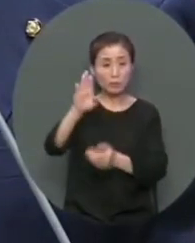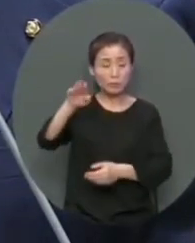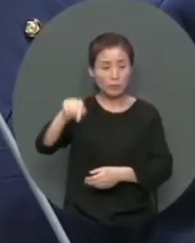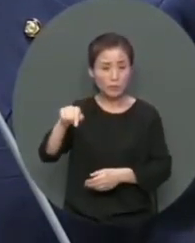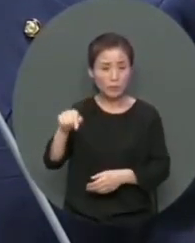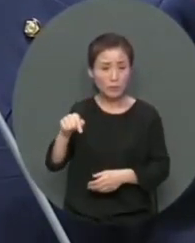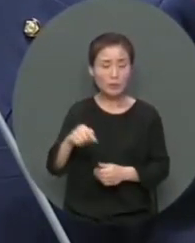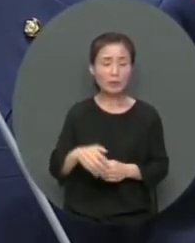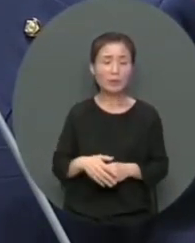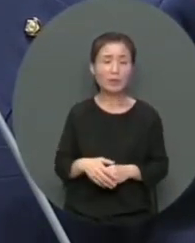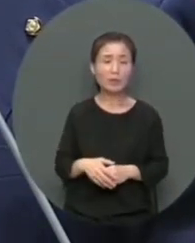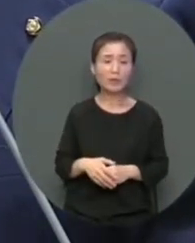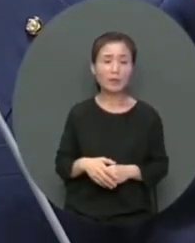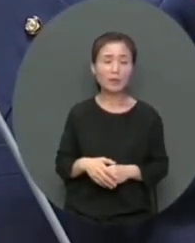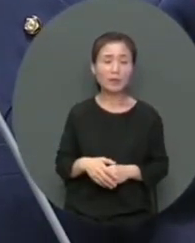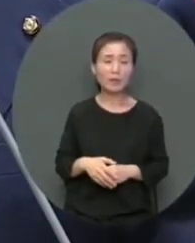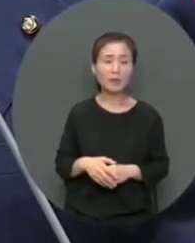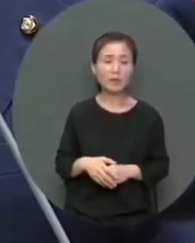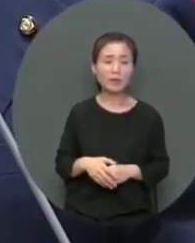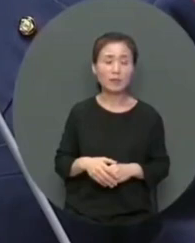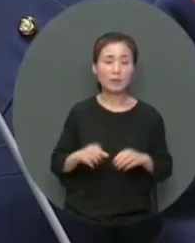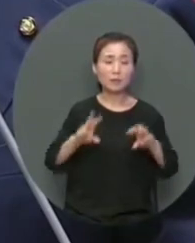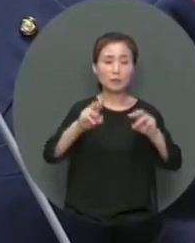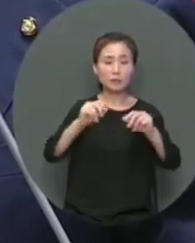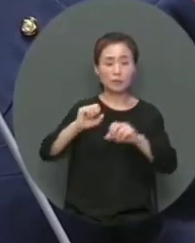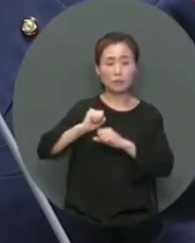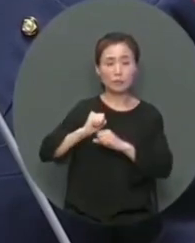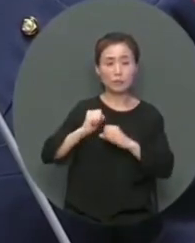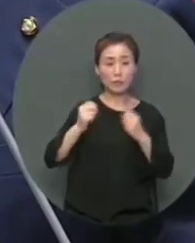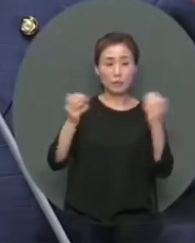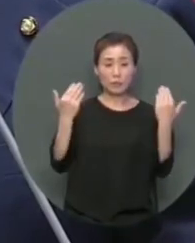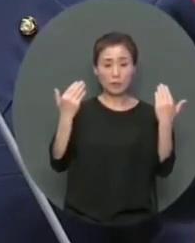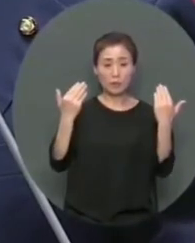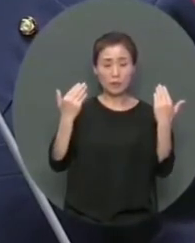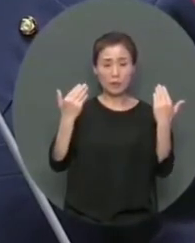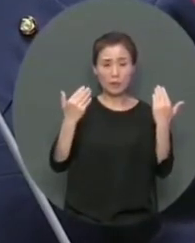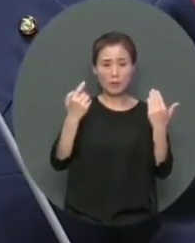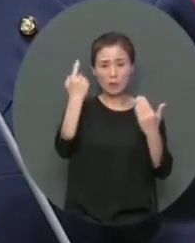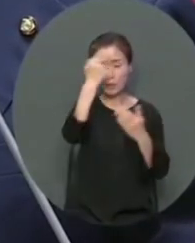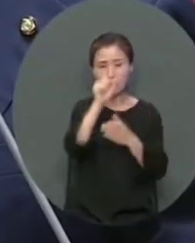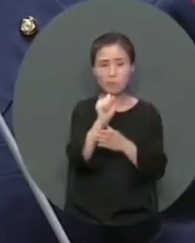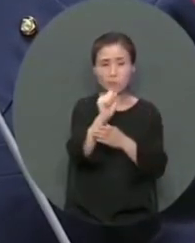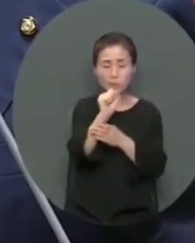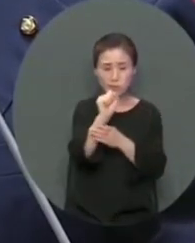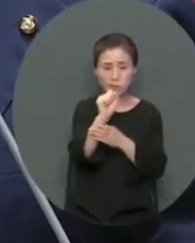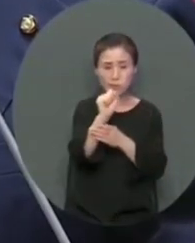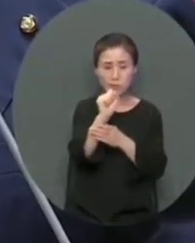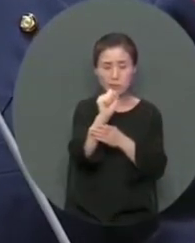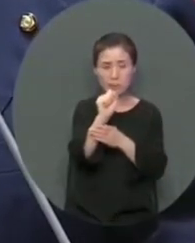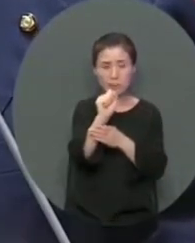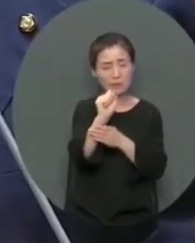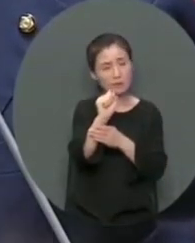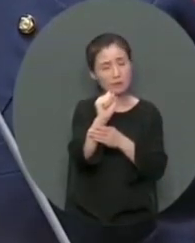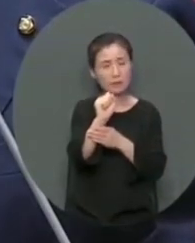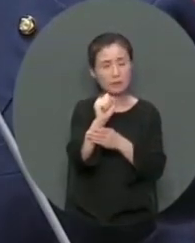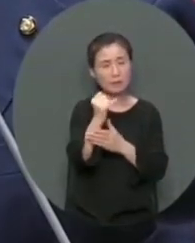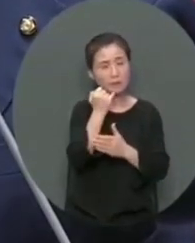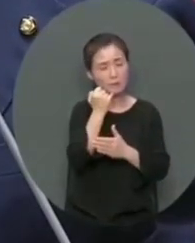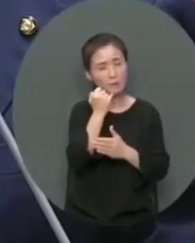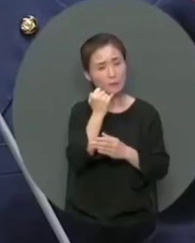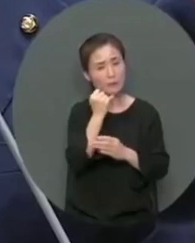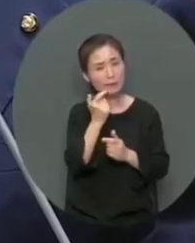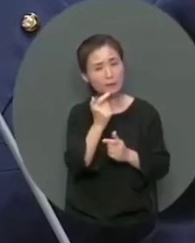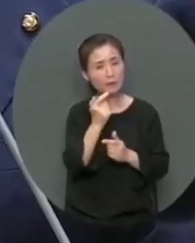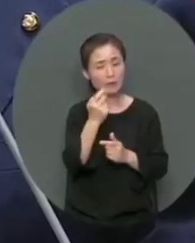전체의 그 육사의 그런 흉상을 모시는 그러한 그 적절성 이런 것들을 검토해서 하는